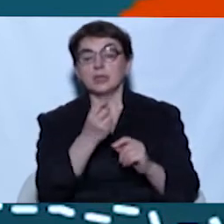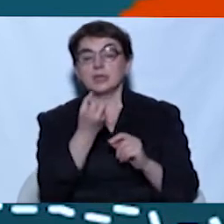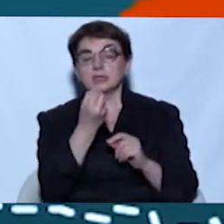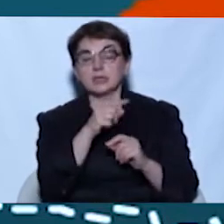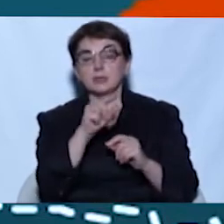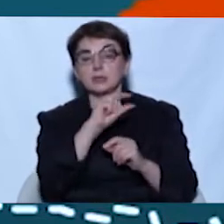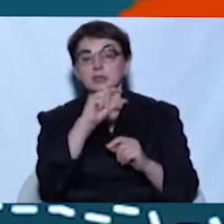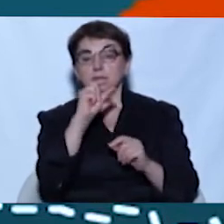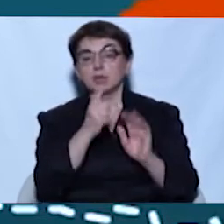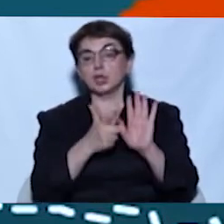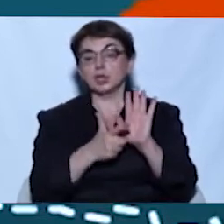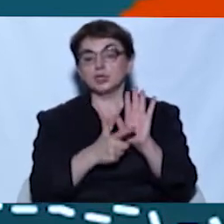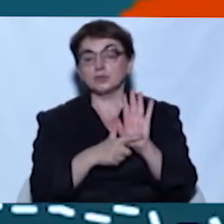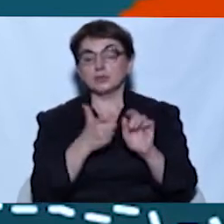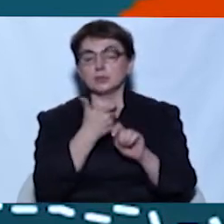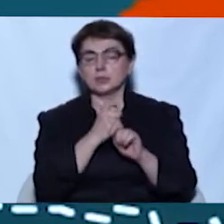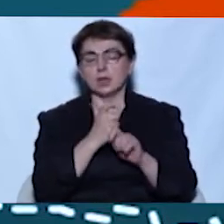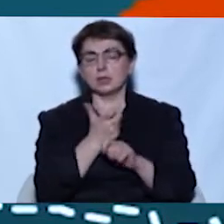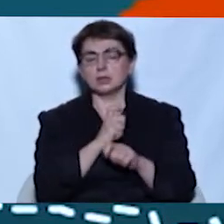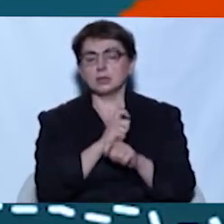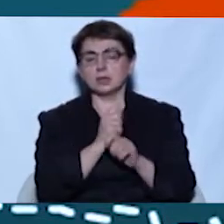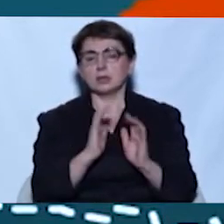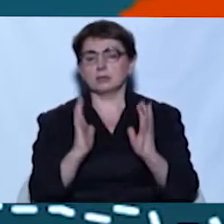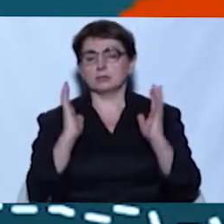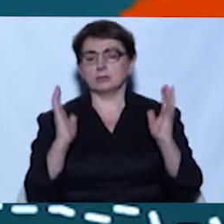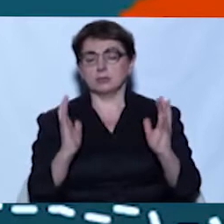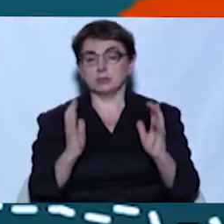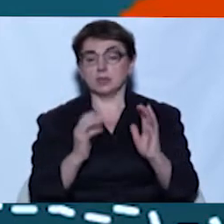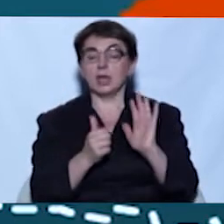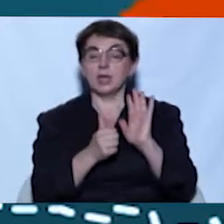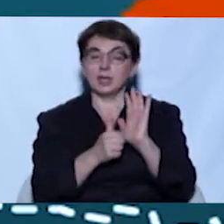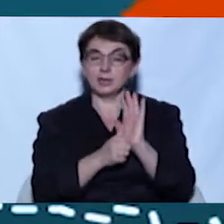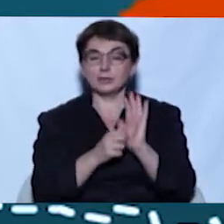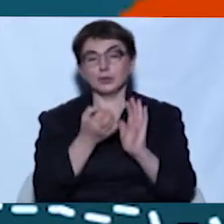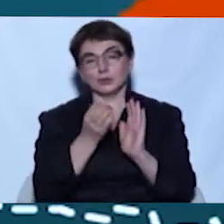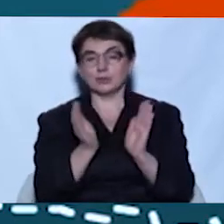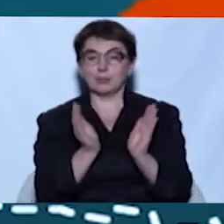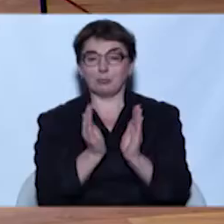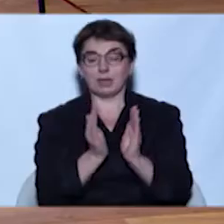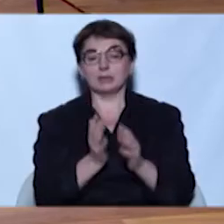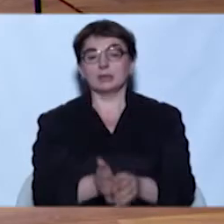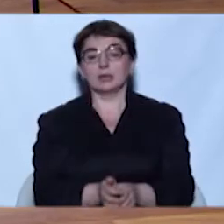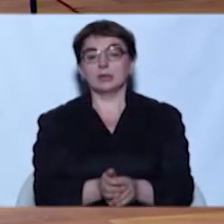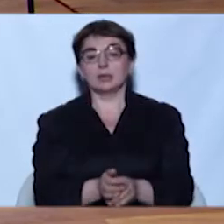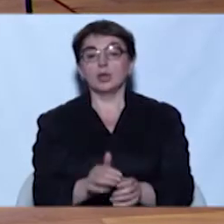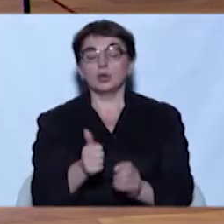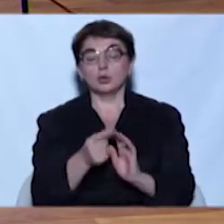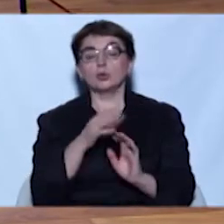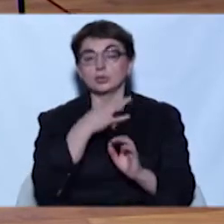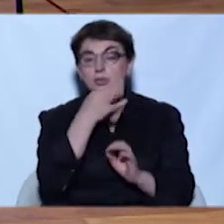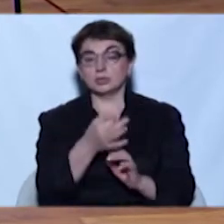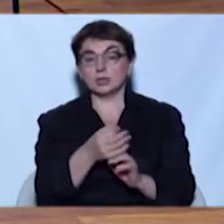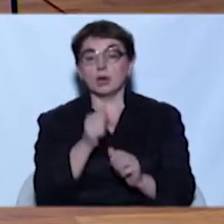ფილიდან 7 ძალიან დიდია, უზარმაზარი ფილა, 6 შედარებით უფრო პატარა ზომისაა. და როგორც